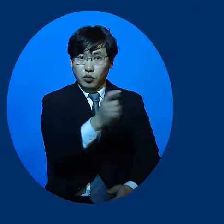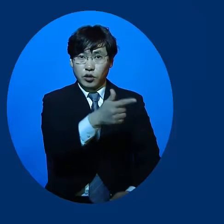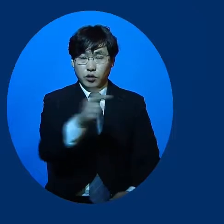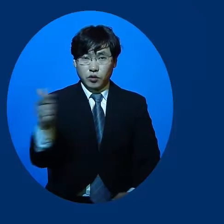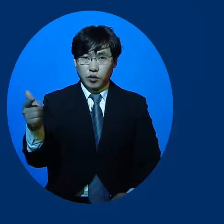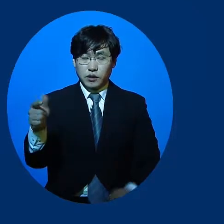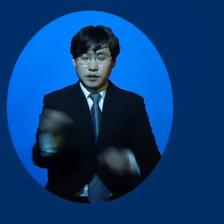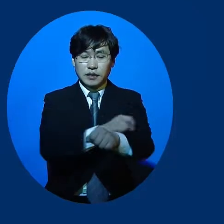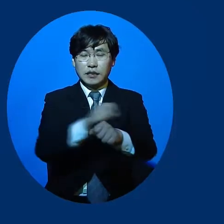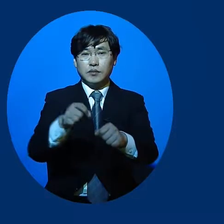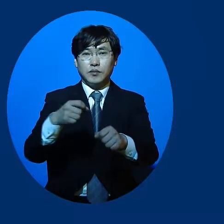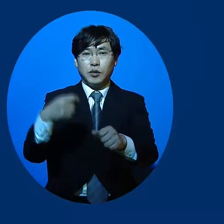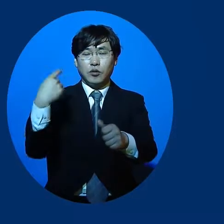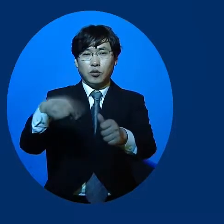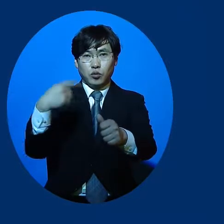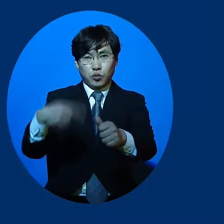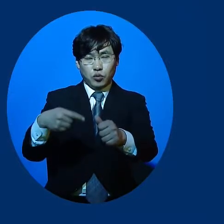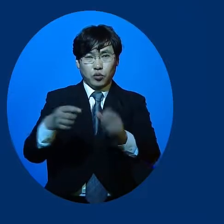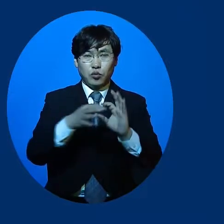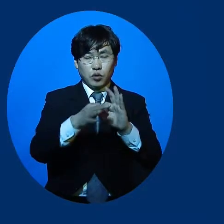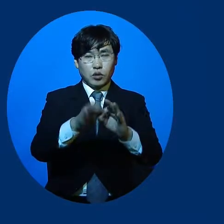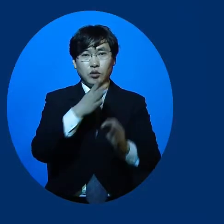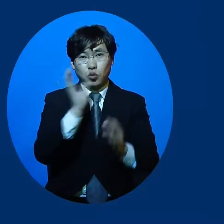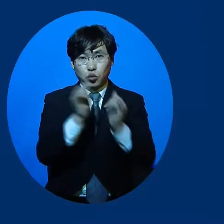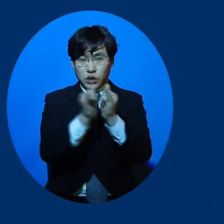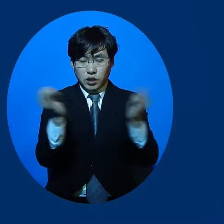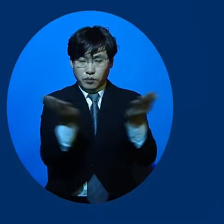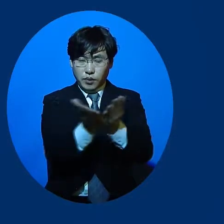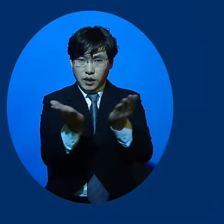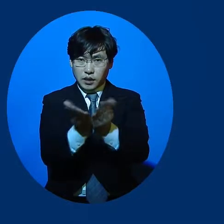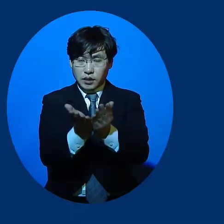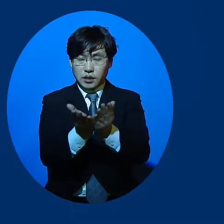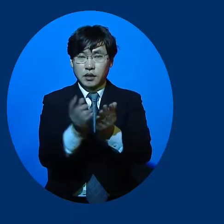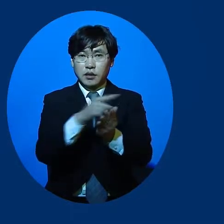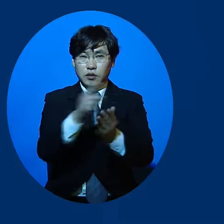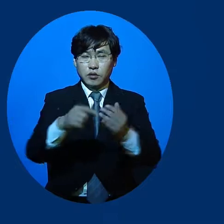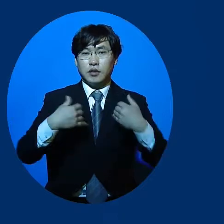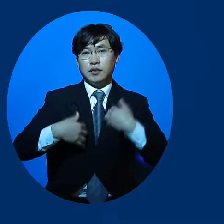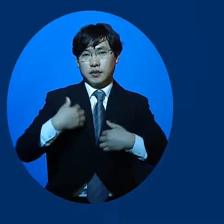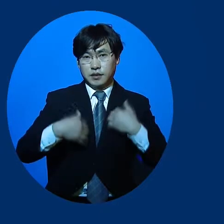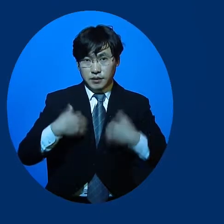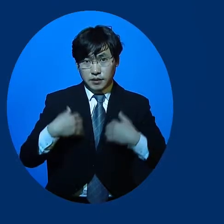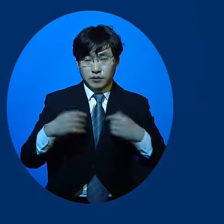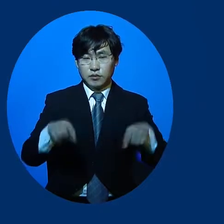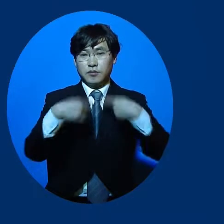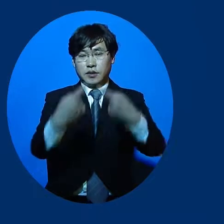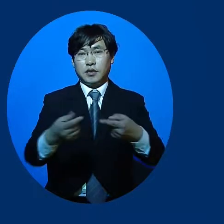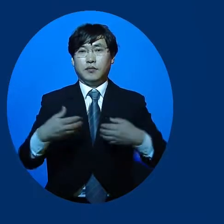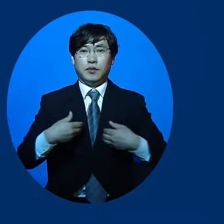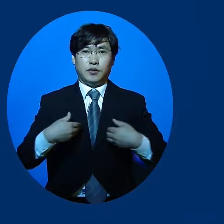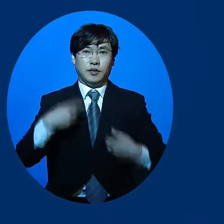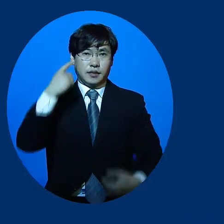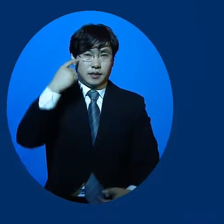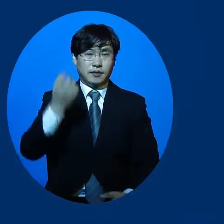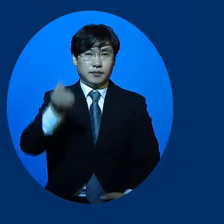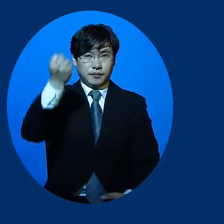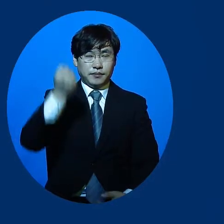노인 특화 교실을 개설하여 노인들의 접근성을 고려해야 할 것으로 생각이